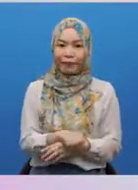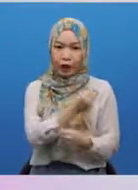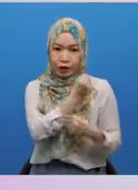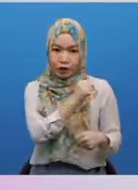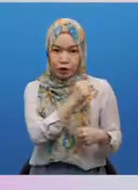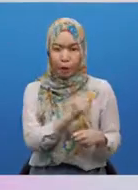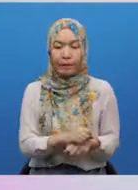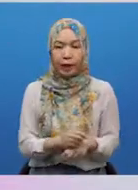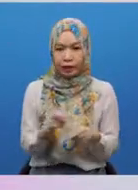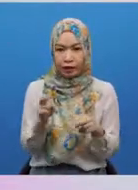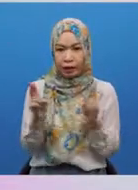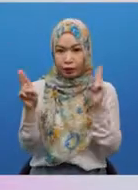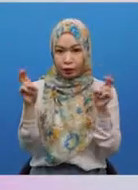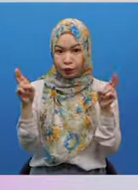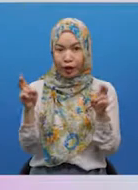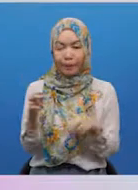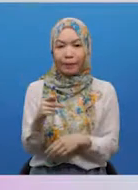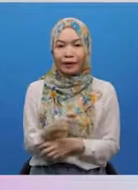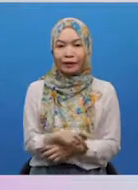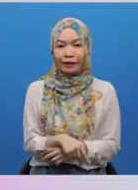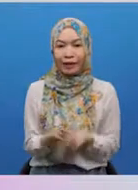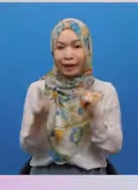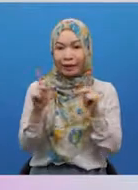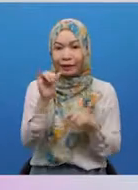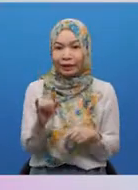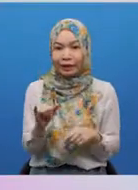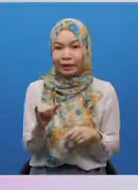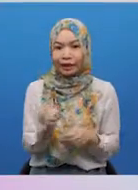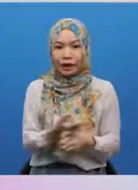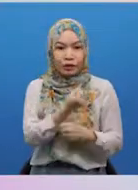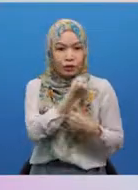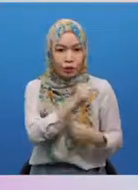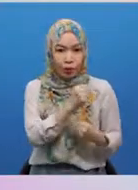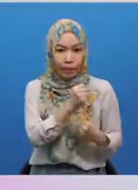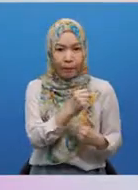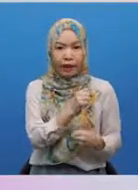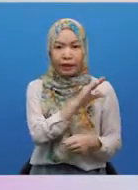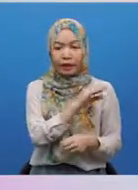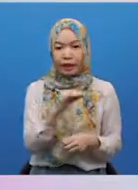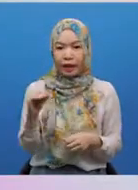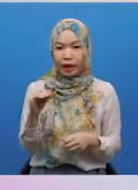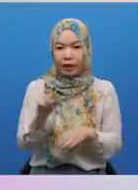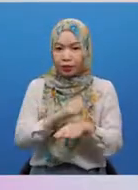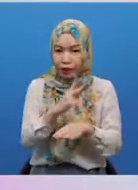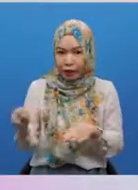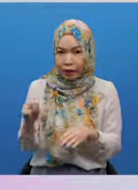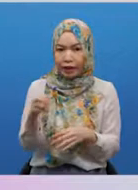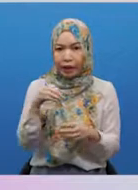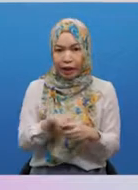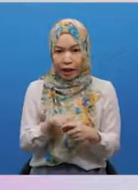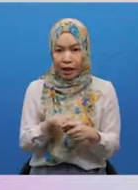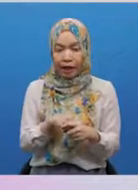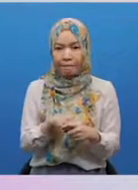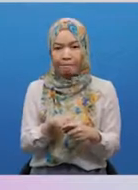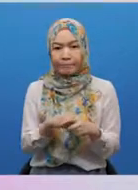ialah ungkapan kosa kata yang halus dan sopan digunakan dalam lisan atau